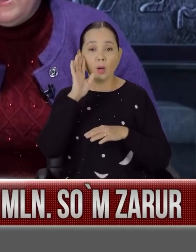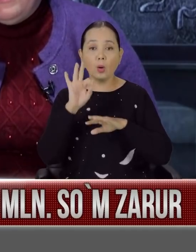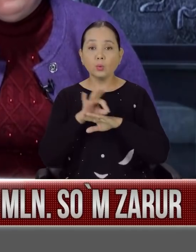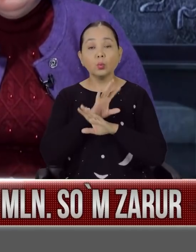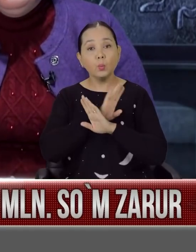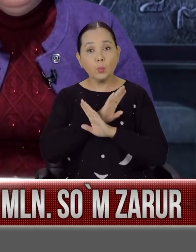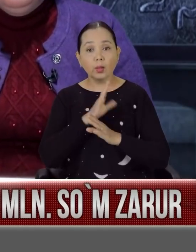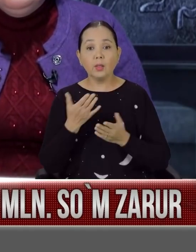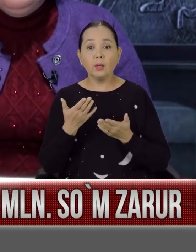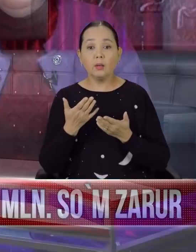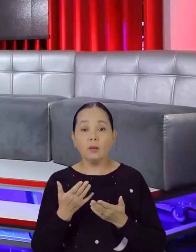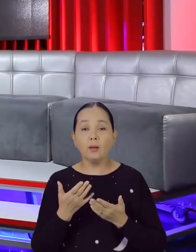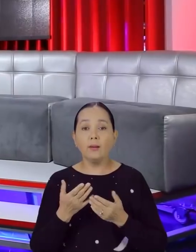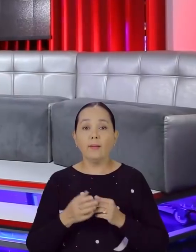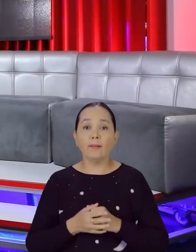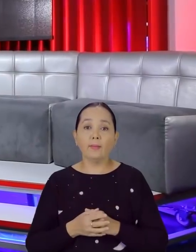o'tib ketgan.